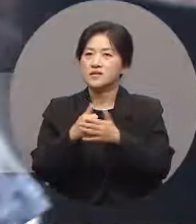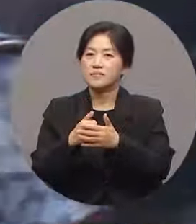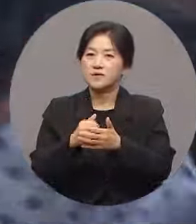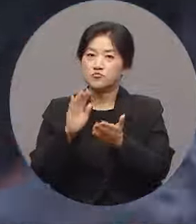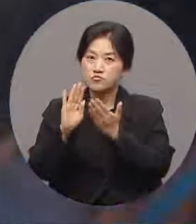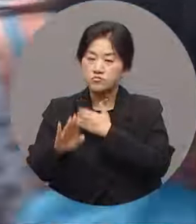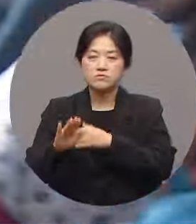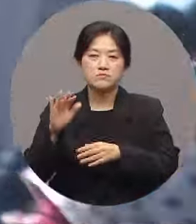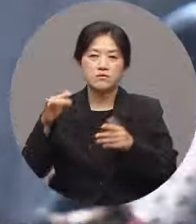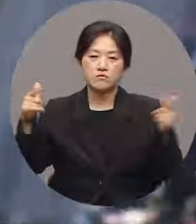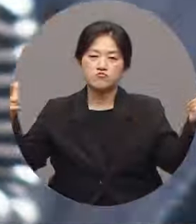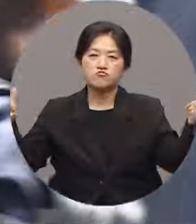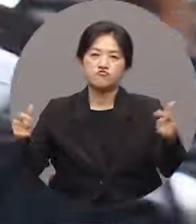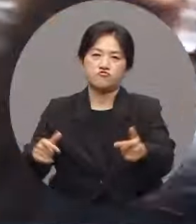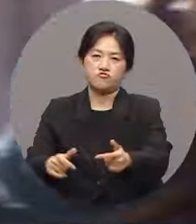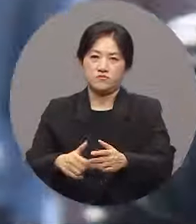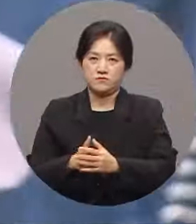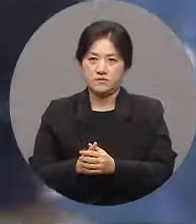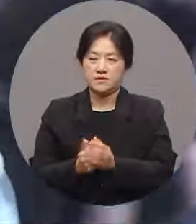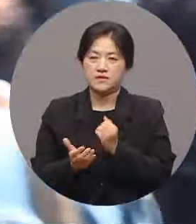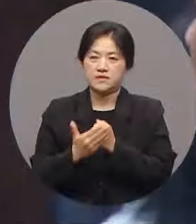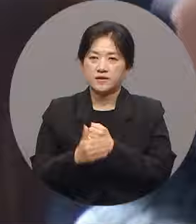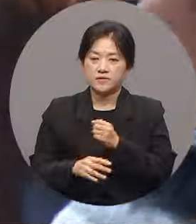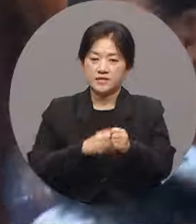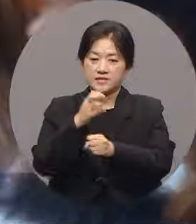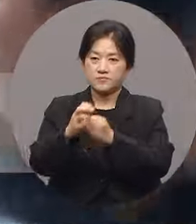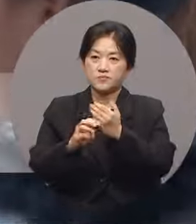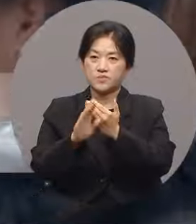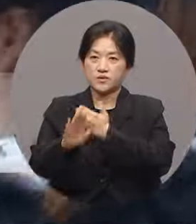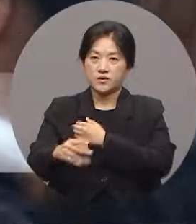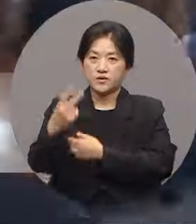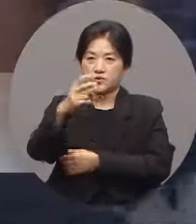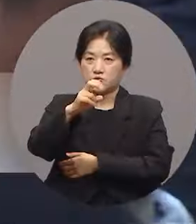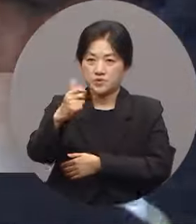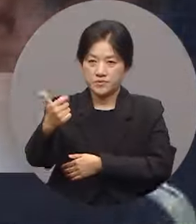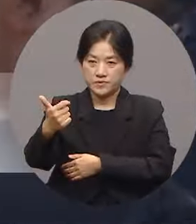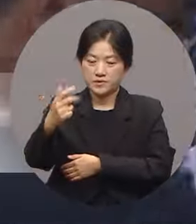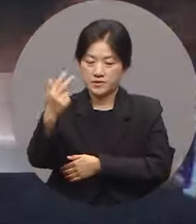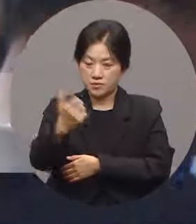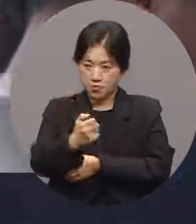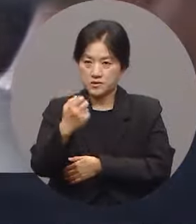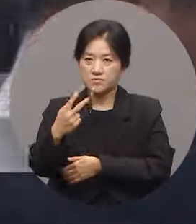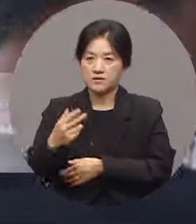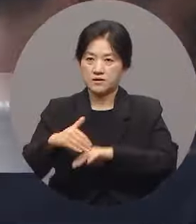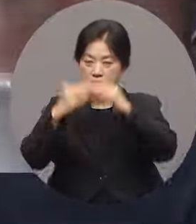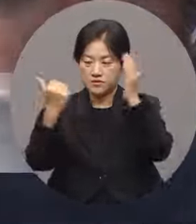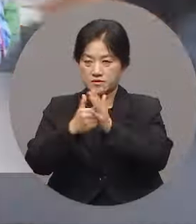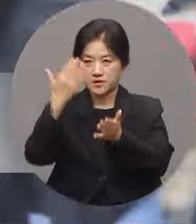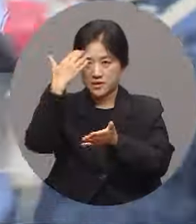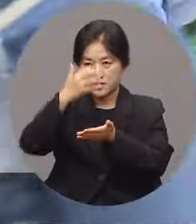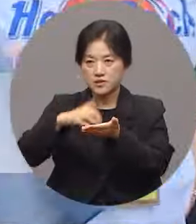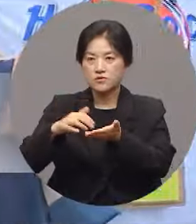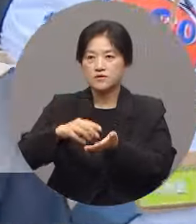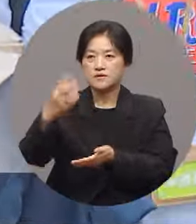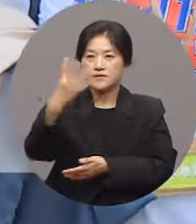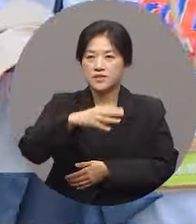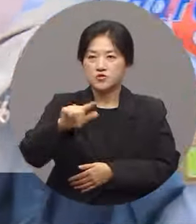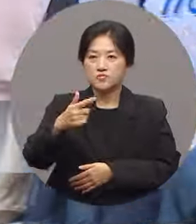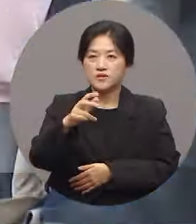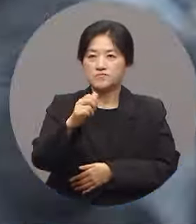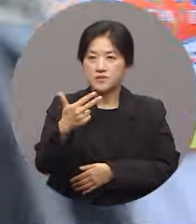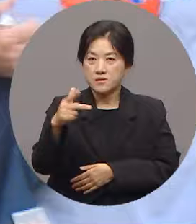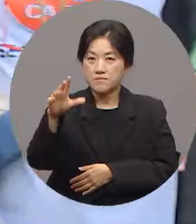내리막길을 걸 것으로 보 입니다 그래서 30년 뒤인 2052년 전체 인구는 4627 명으로 지금보다